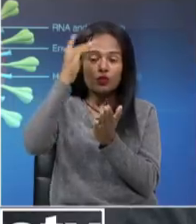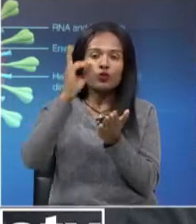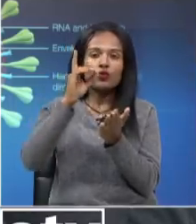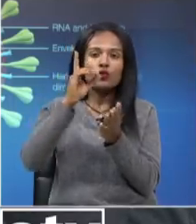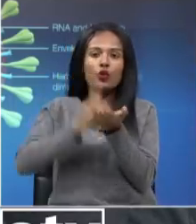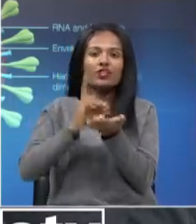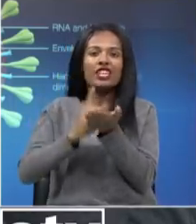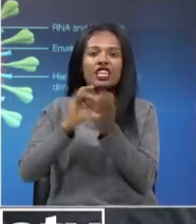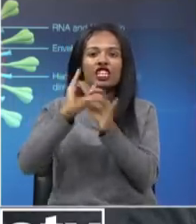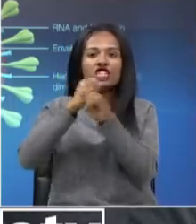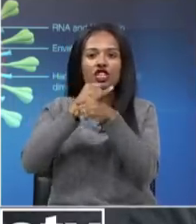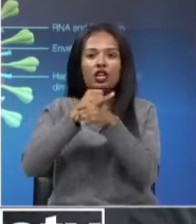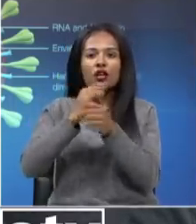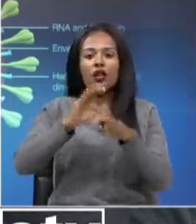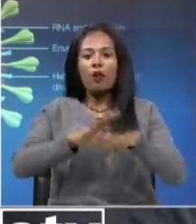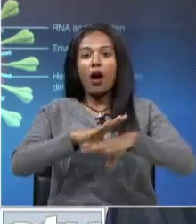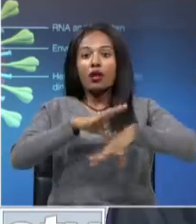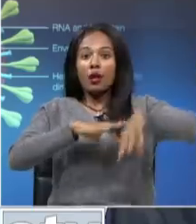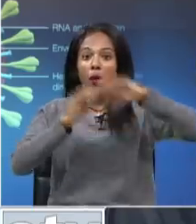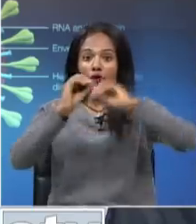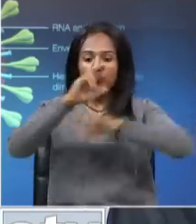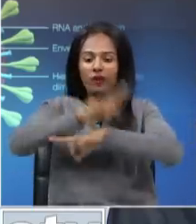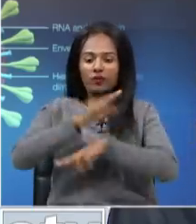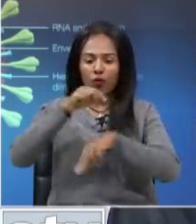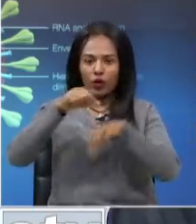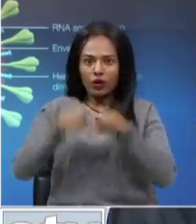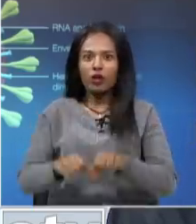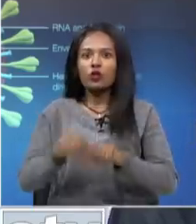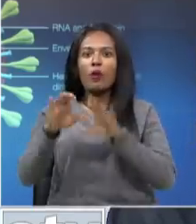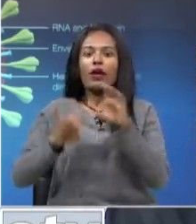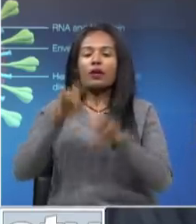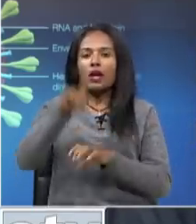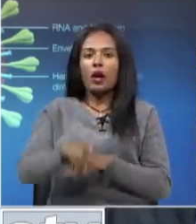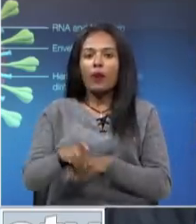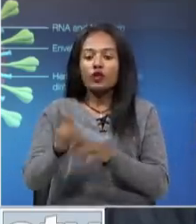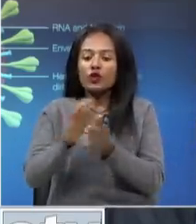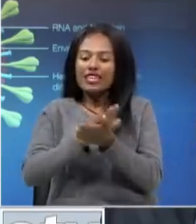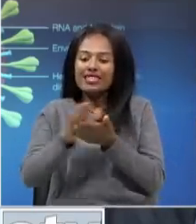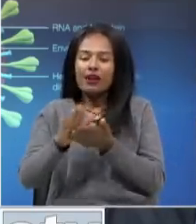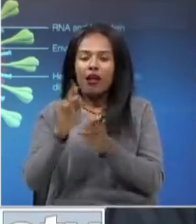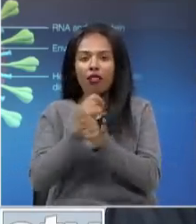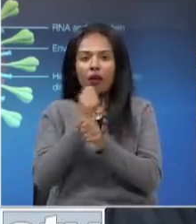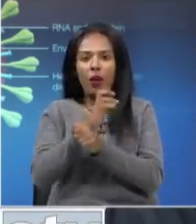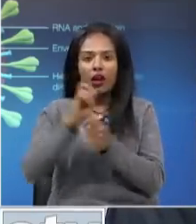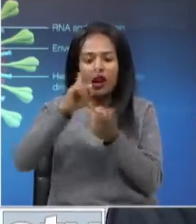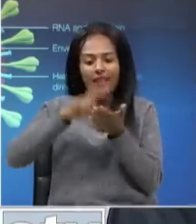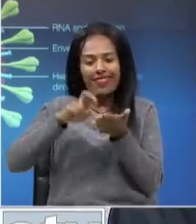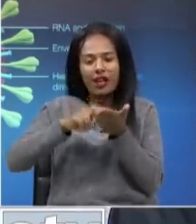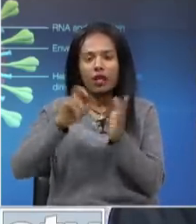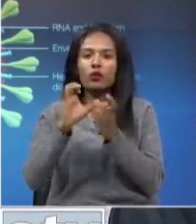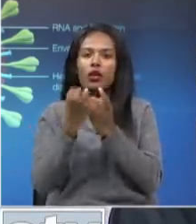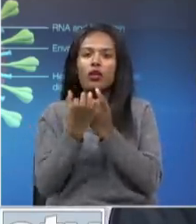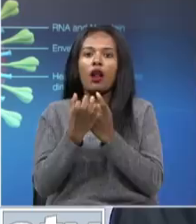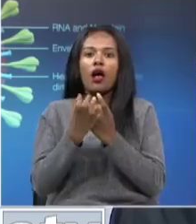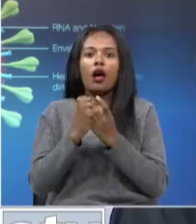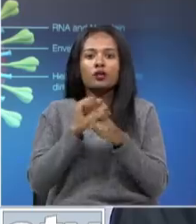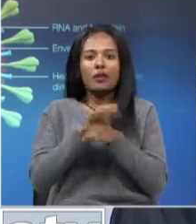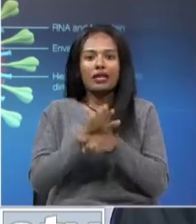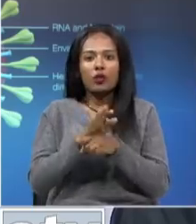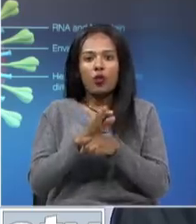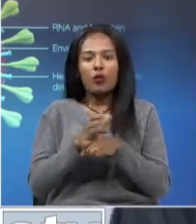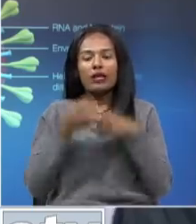ጌታሁን መኩሪያ ተማሪዎች በረፍት ቆይታቸው ማድረግ ያለባቸውን የንጽህና ተግባርና የጥናት ሁኔታን አስመልክተው መልእክት አስተላልፈዋል።